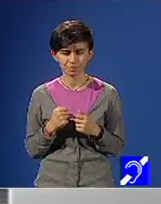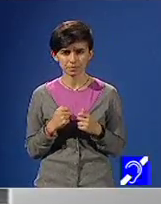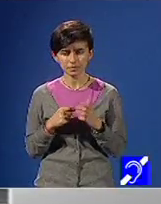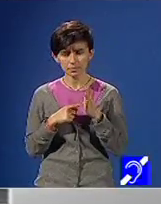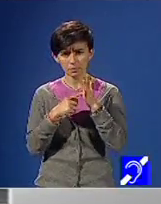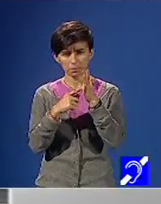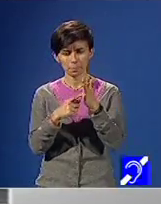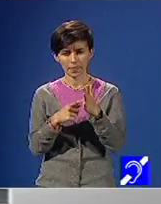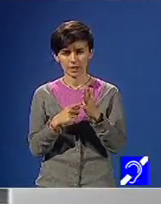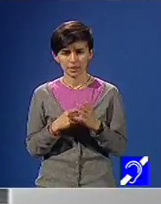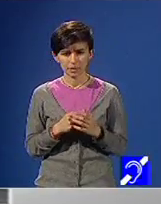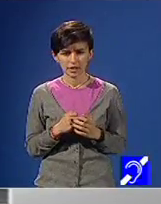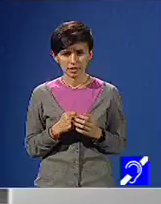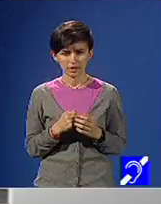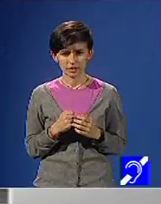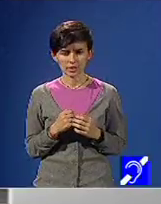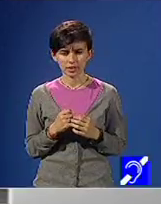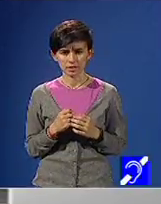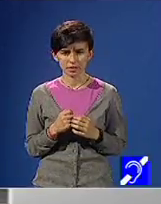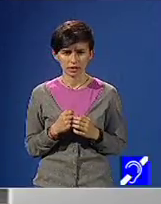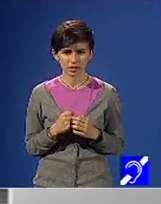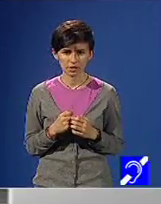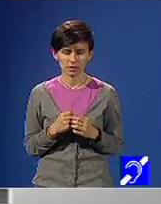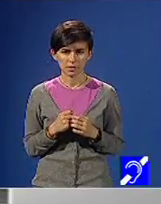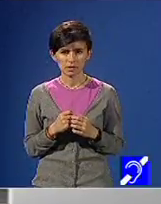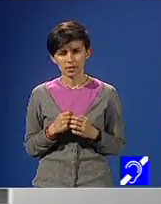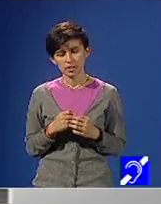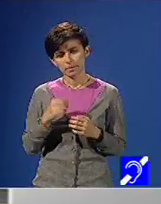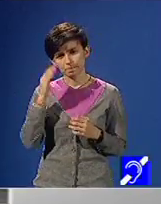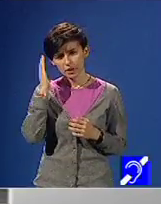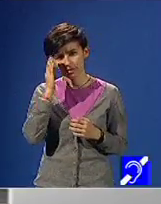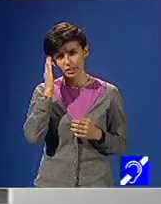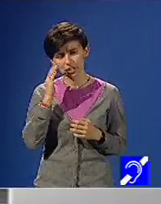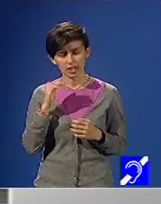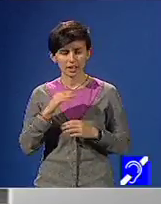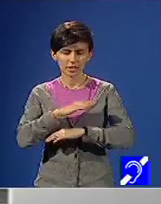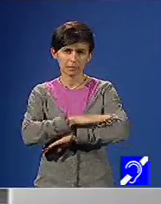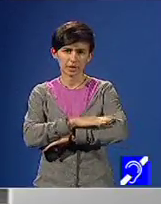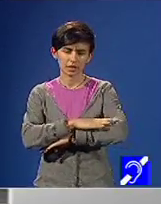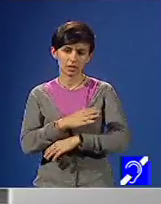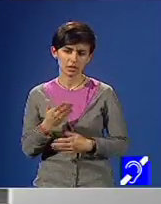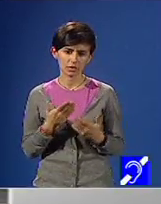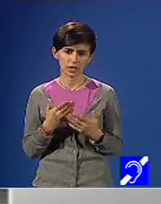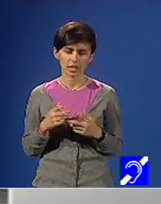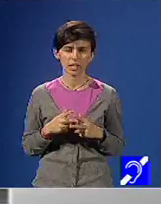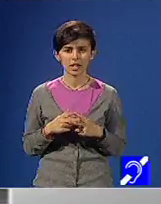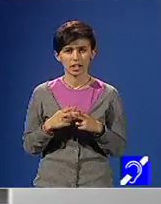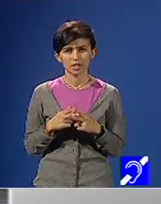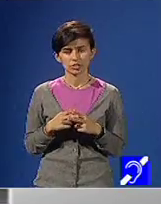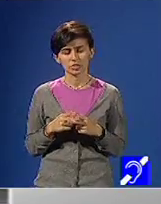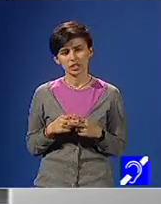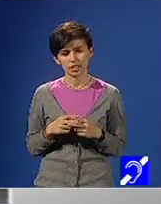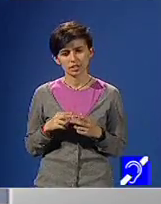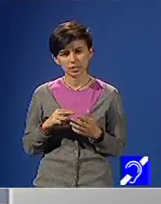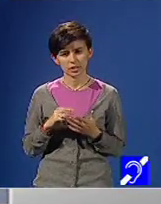reprezintă achiziția acelor deprinderi care duc spre autonomie, spre